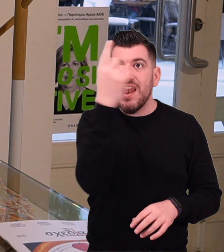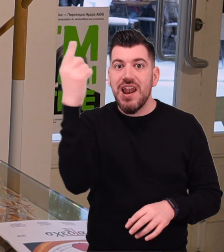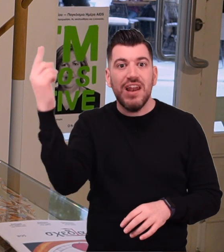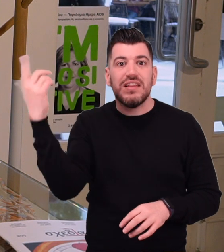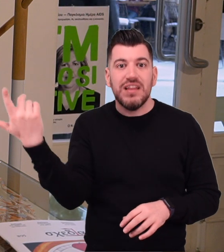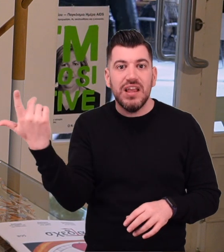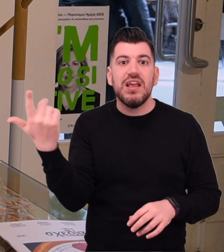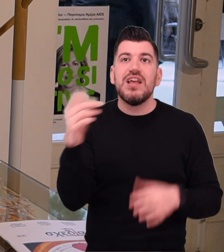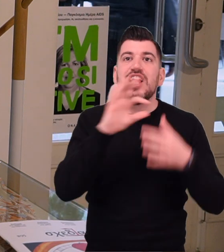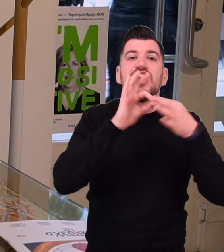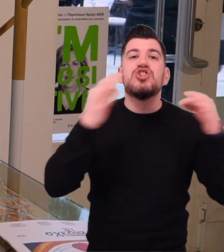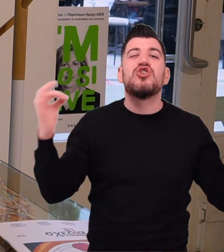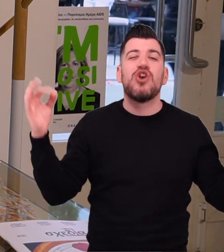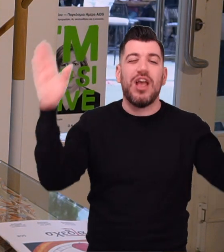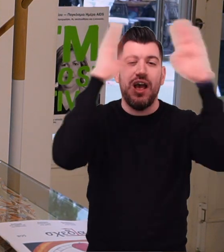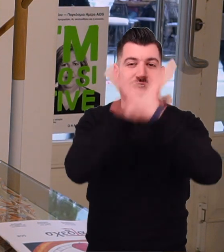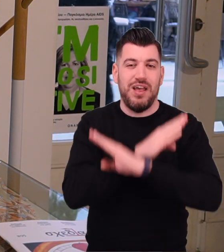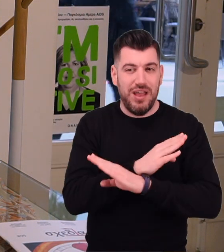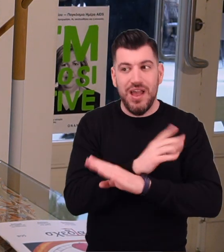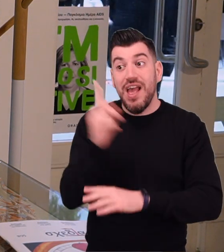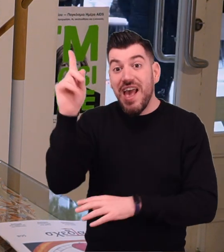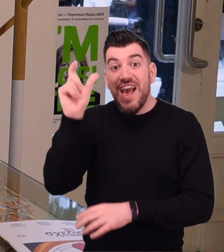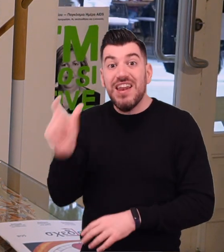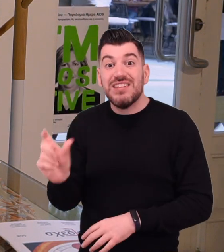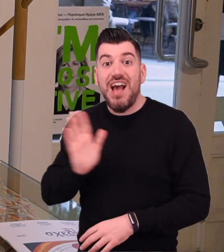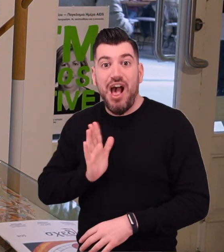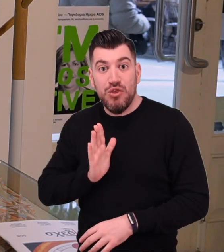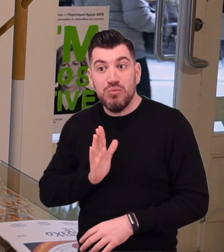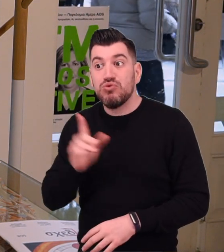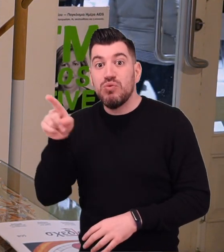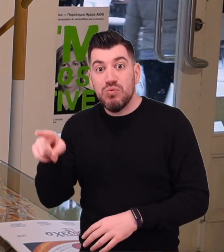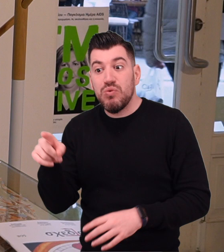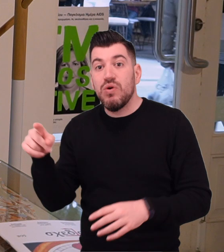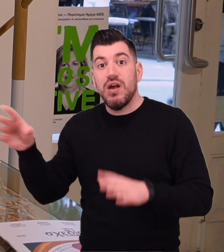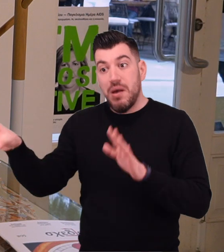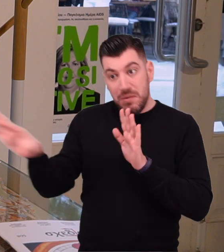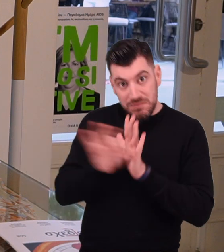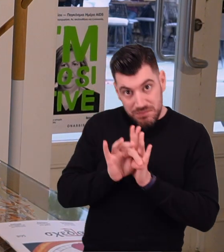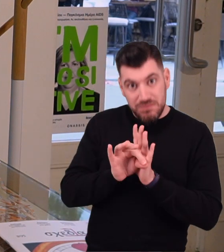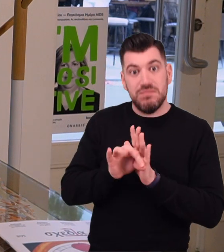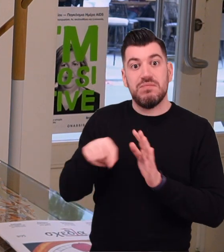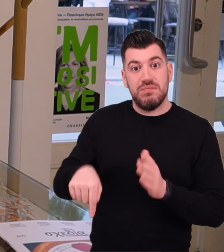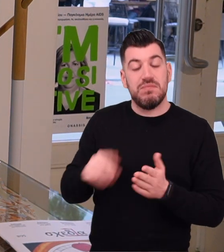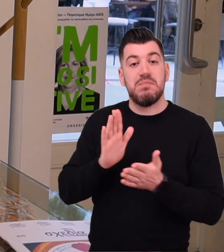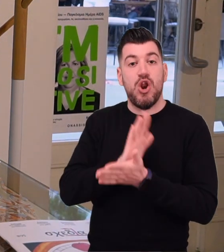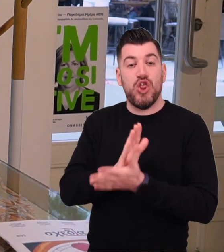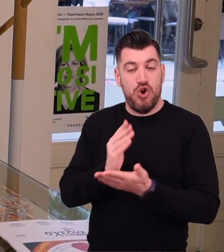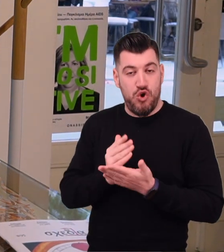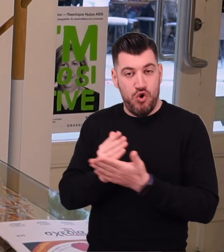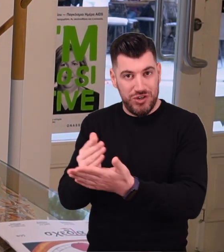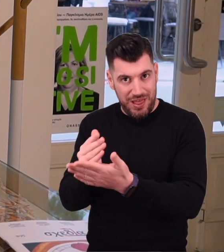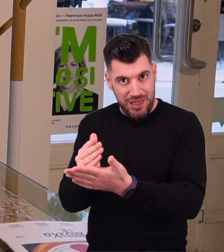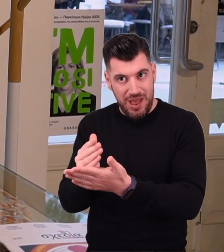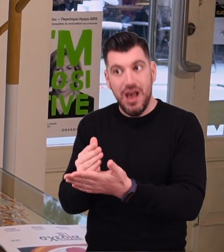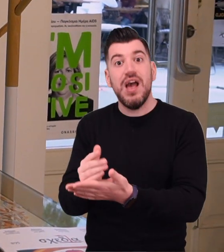άνθρωπος που μέσα από τη σχεδία έπαψε να είναι άστεγος και μπήκε σε σπίτι. Και κάθε φορά που συμβαίνει αυτό, εμείς κρεμάμε